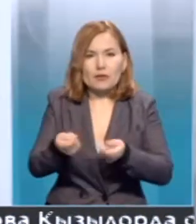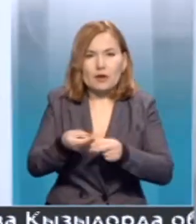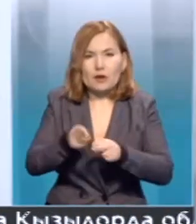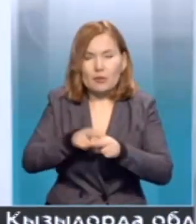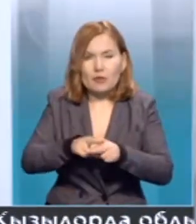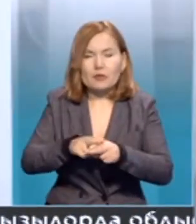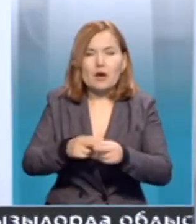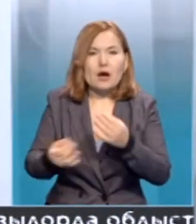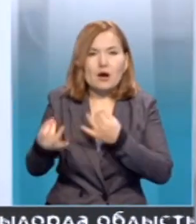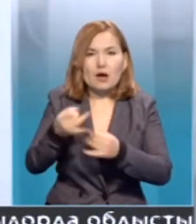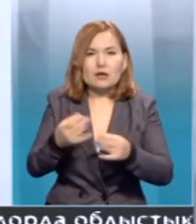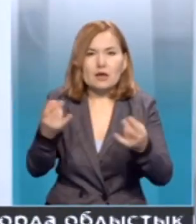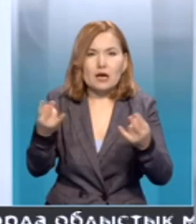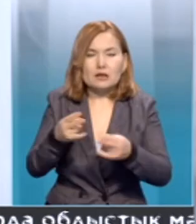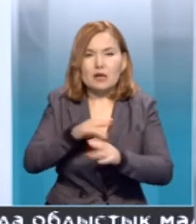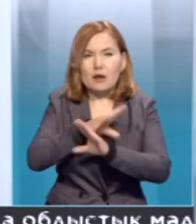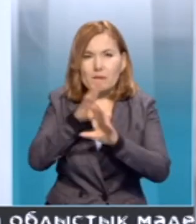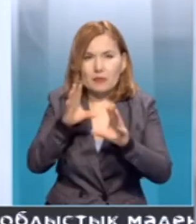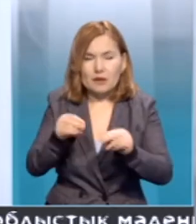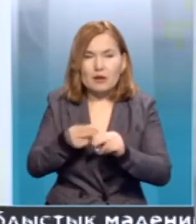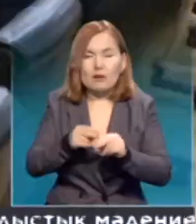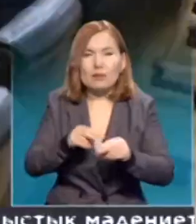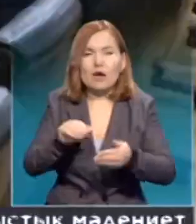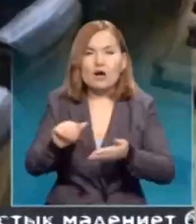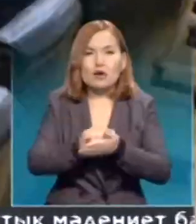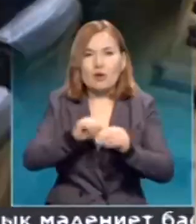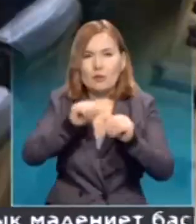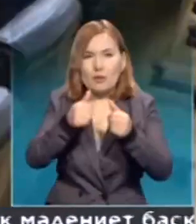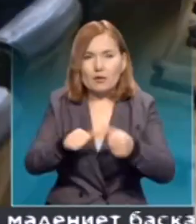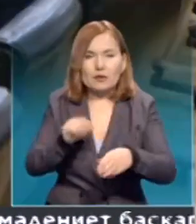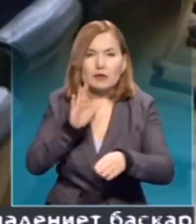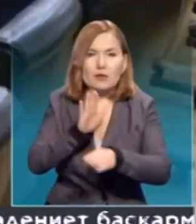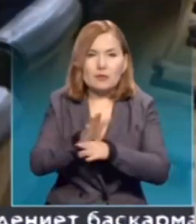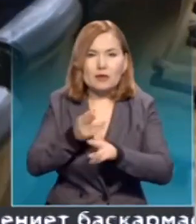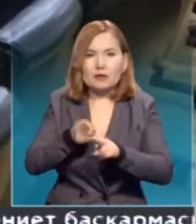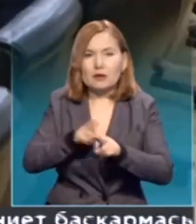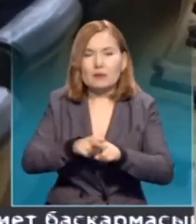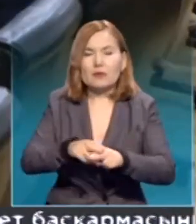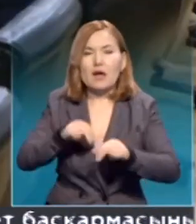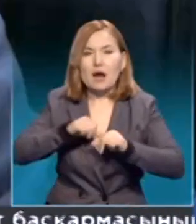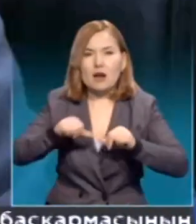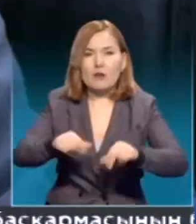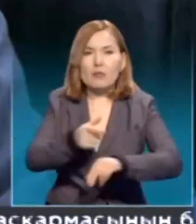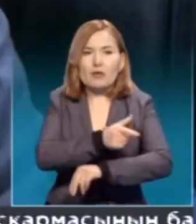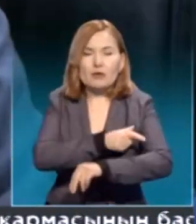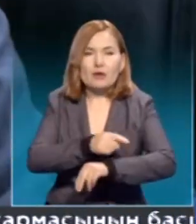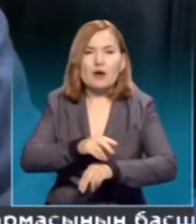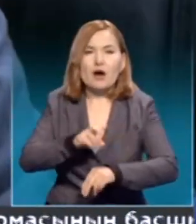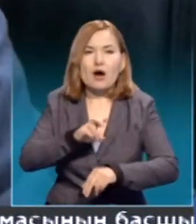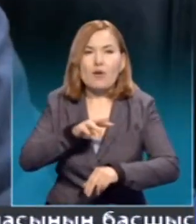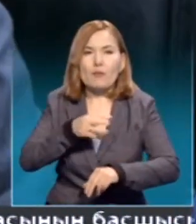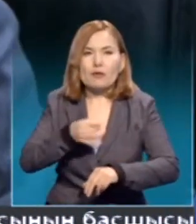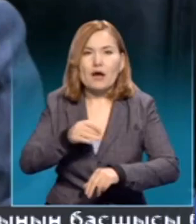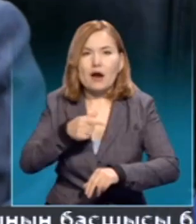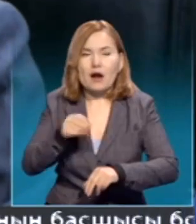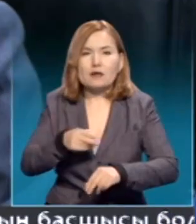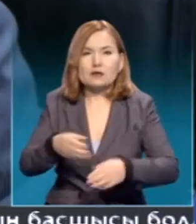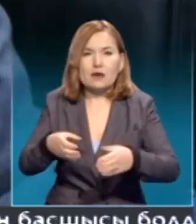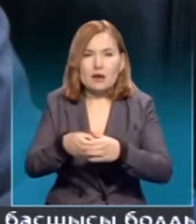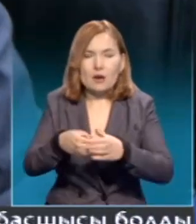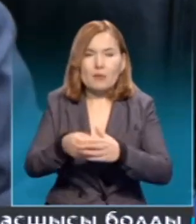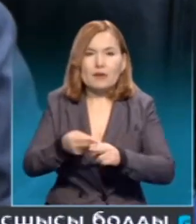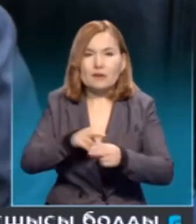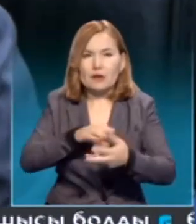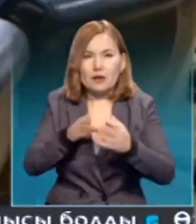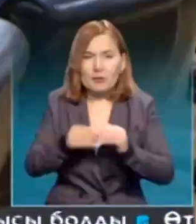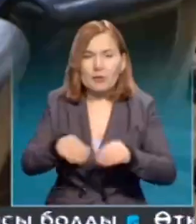осы шараларды іске асыру үшін барлық қажетті рәсімдерді жүргізуді тапсырды. Сонымен қатар комиссия мүшелері мұнай-газ саласының кейбір